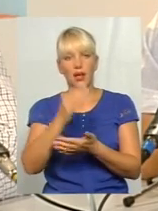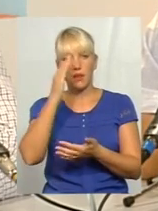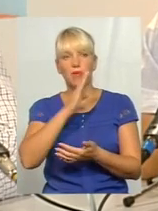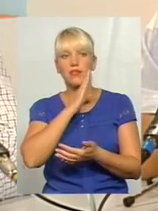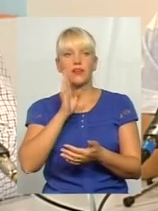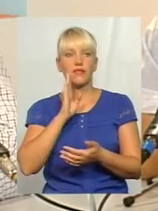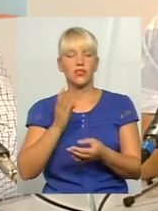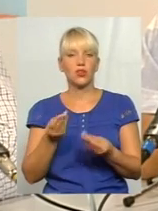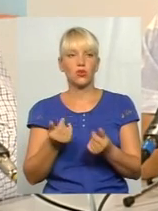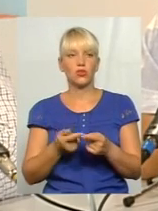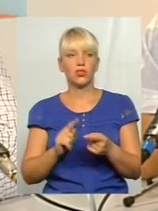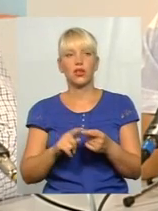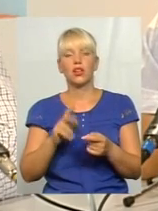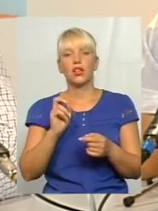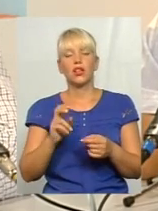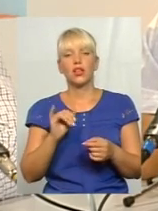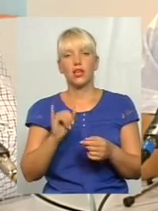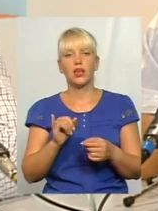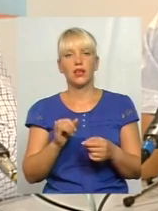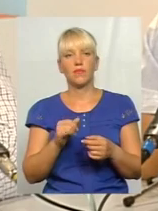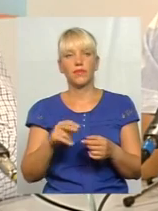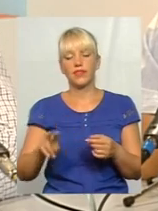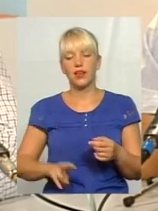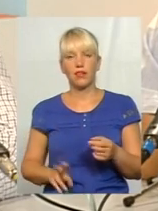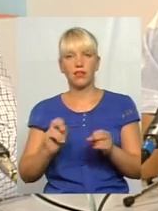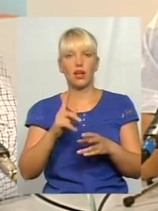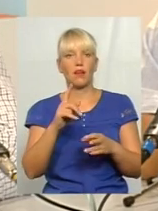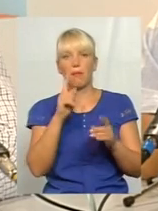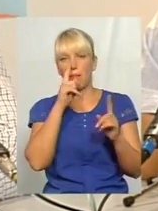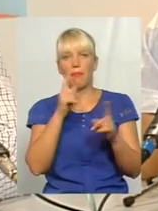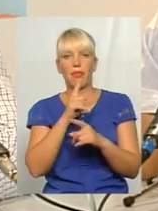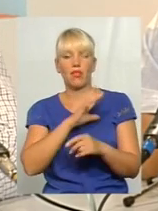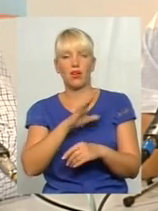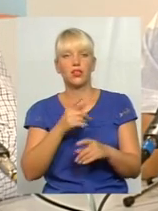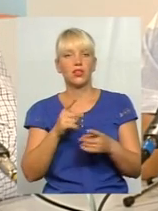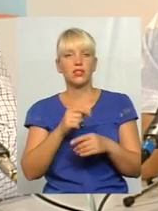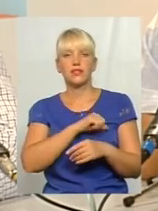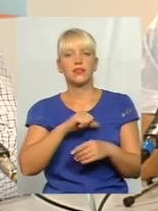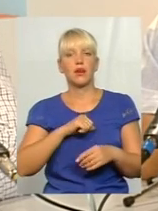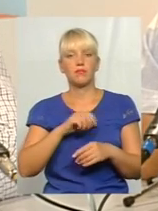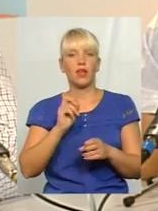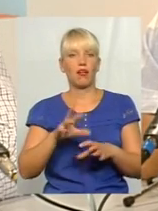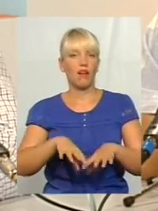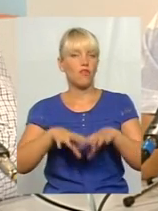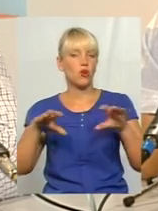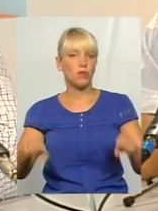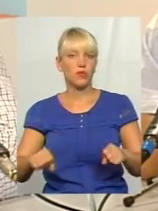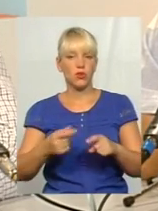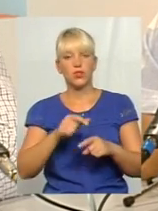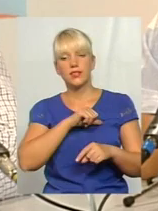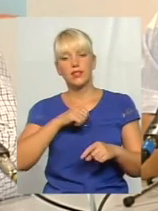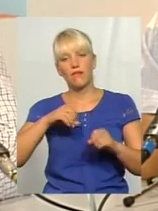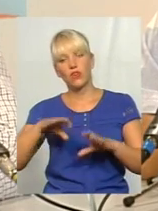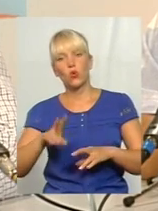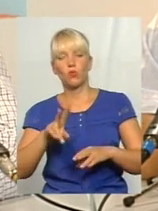директор міні Олігарх а другий він в нас взагалі такий авторитарний монстр тому що сам вирішує одноосібно кому